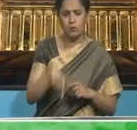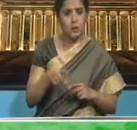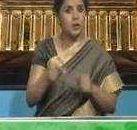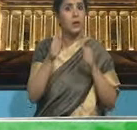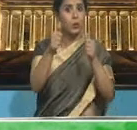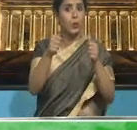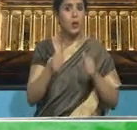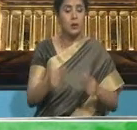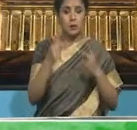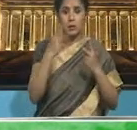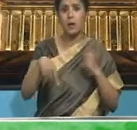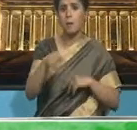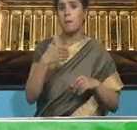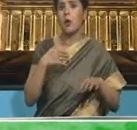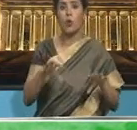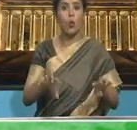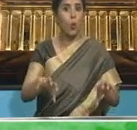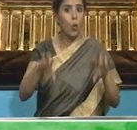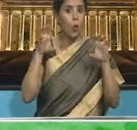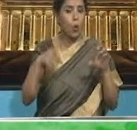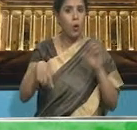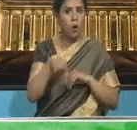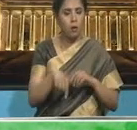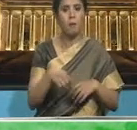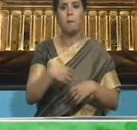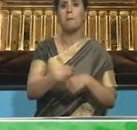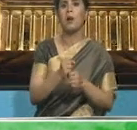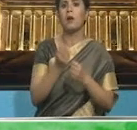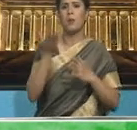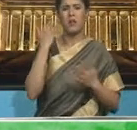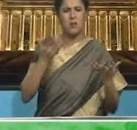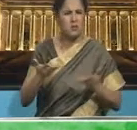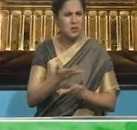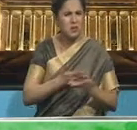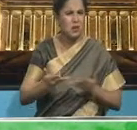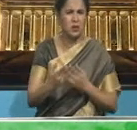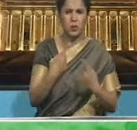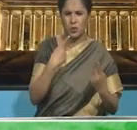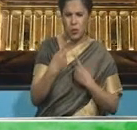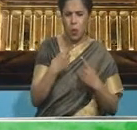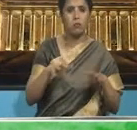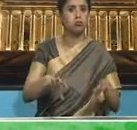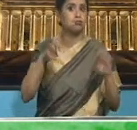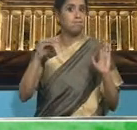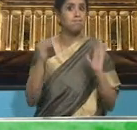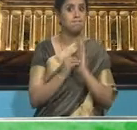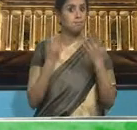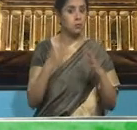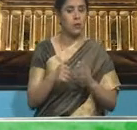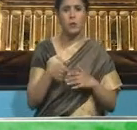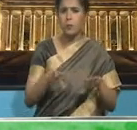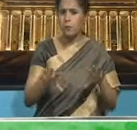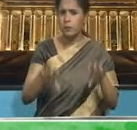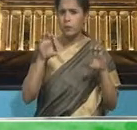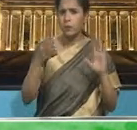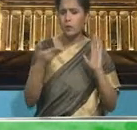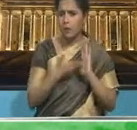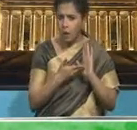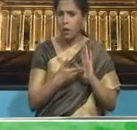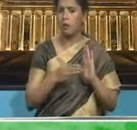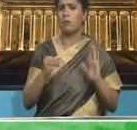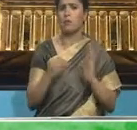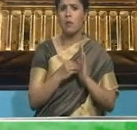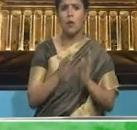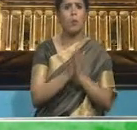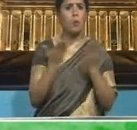स्वरूप हमारे संविधान की संरचना हुई। हमारा ये बुनियादी दस्तावेज दुनिया की